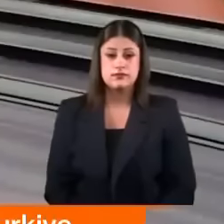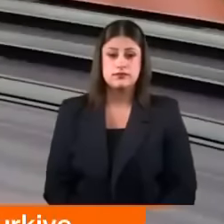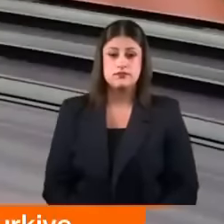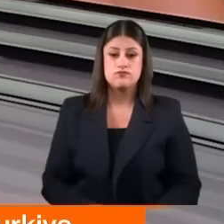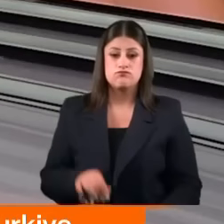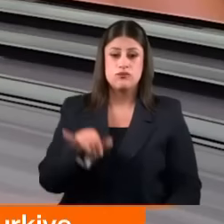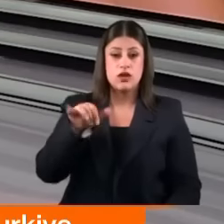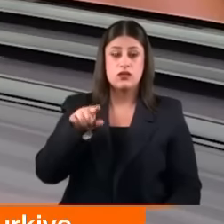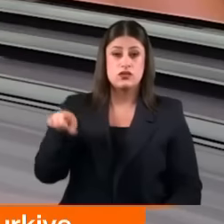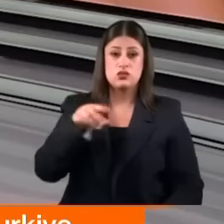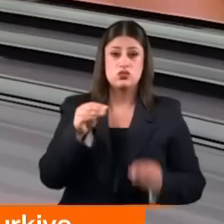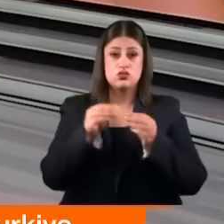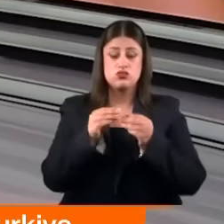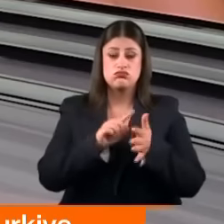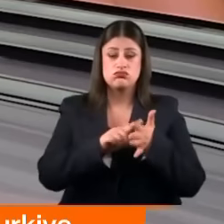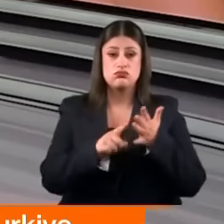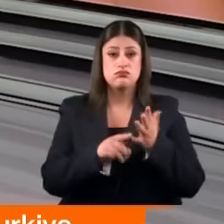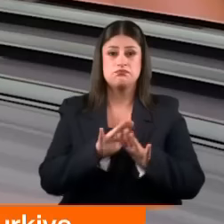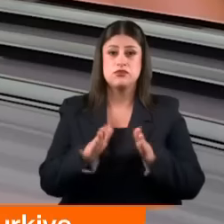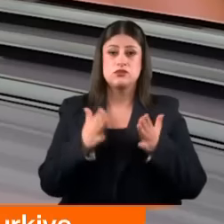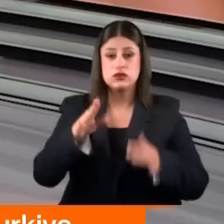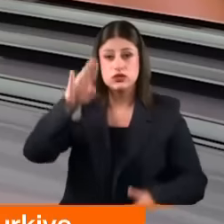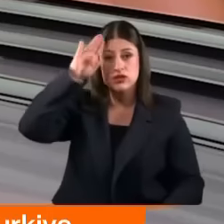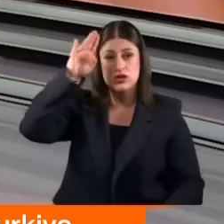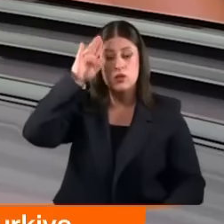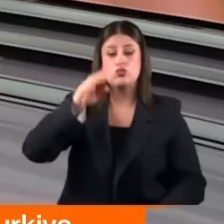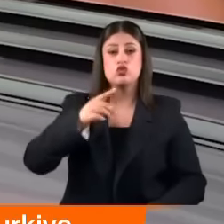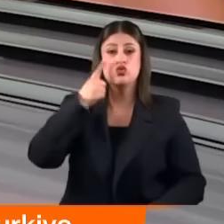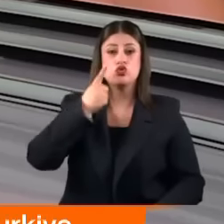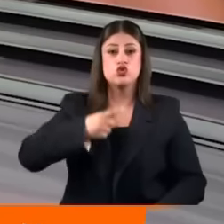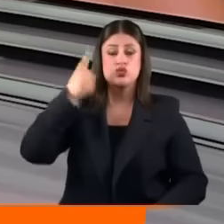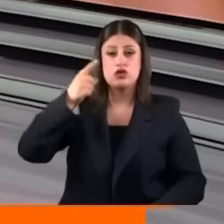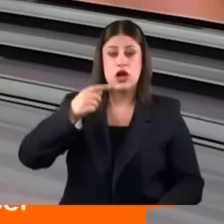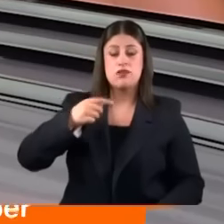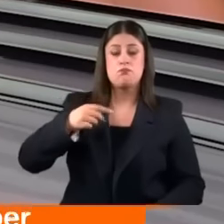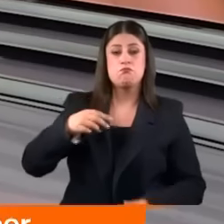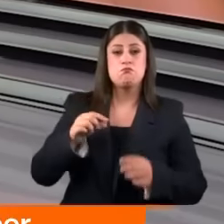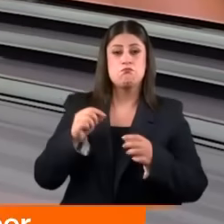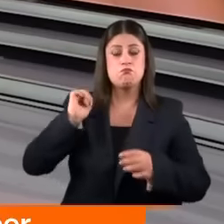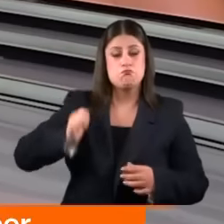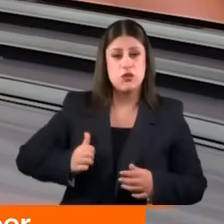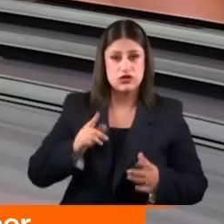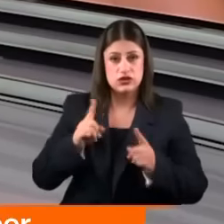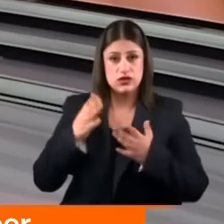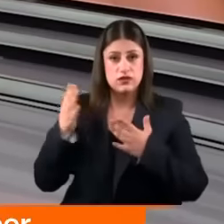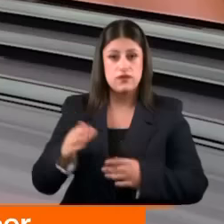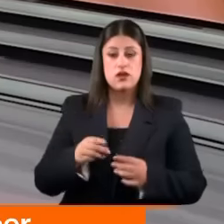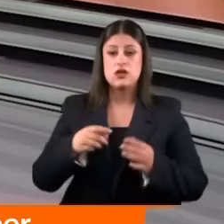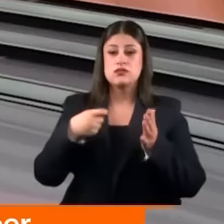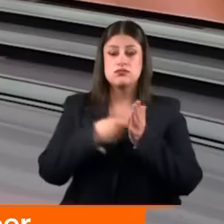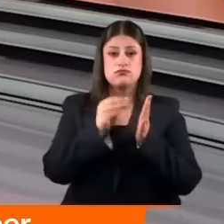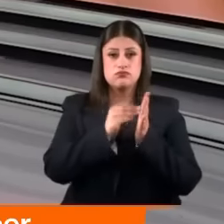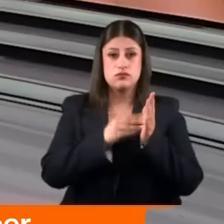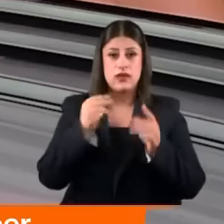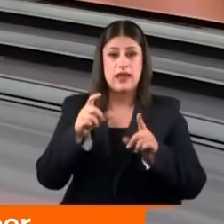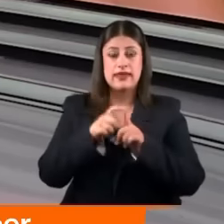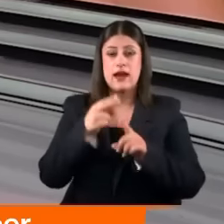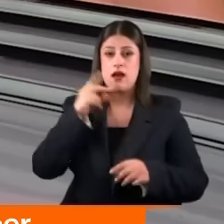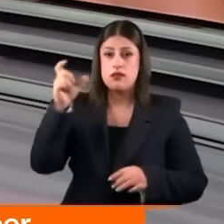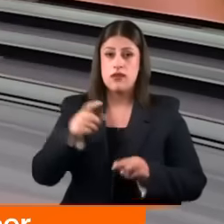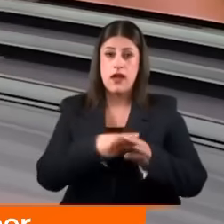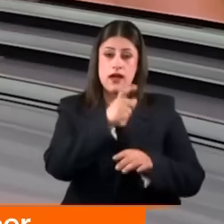Haklarındaki suçlamalar saymakla bitmiyor. İstanbul Cumhuriyet Başsavcılığı 28 şüpheli hakkında iddianame hazırladı. Dilan ve Engin Polat